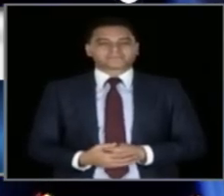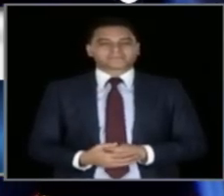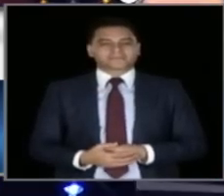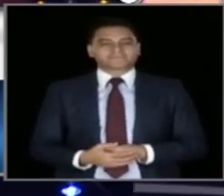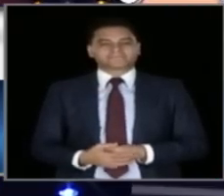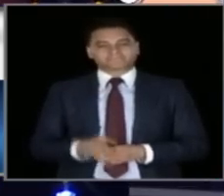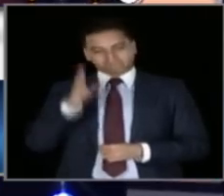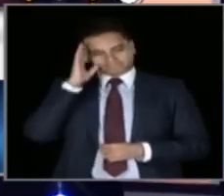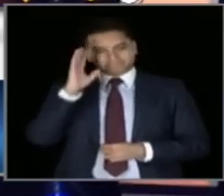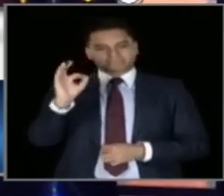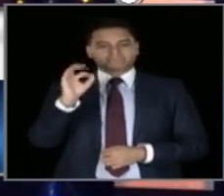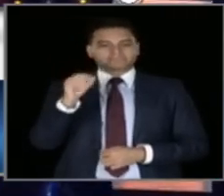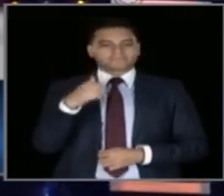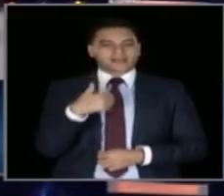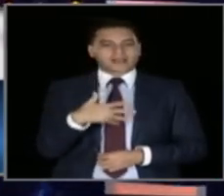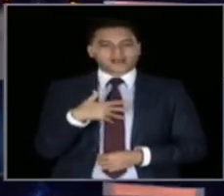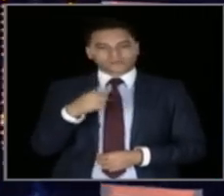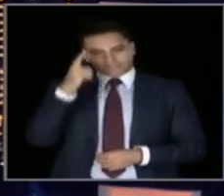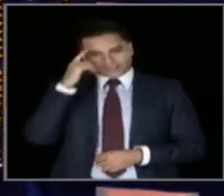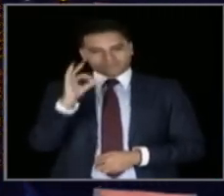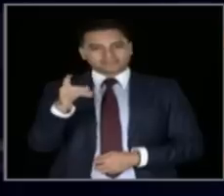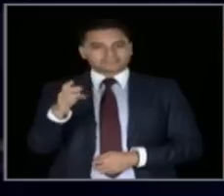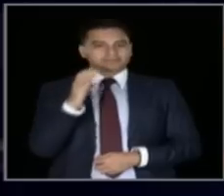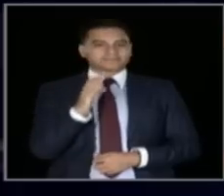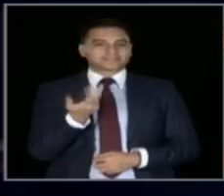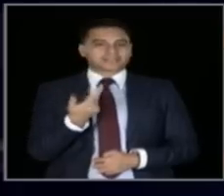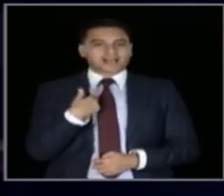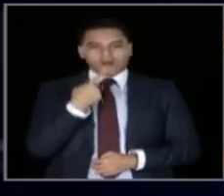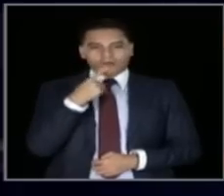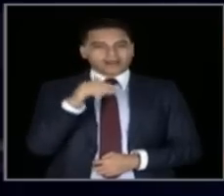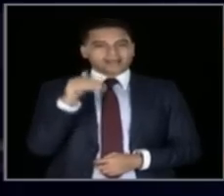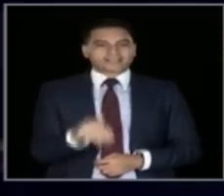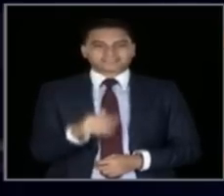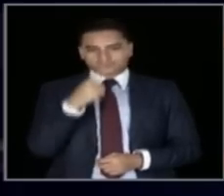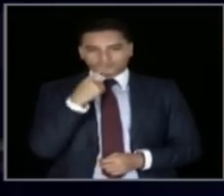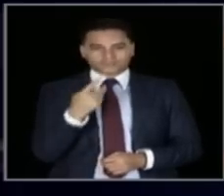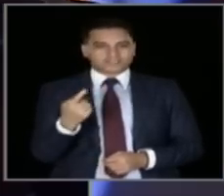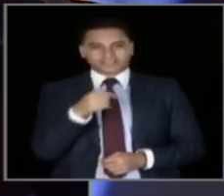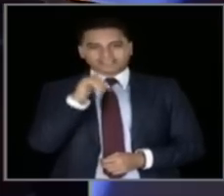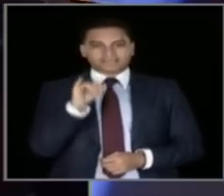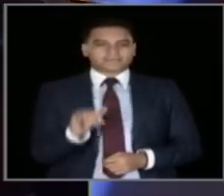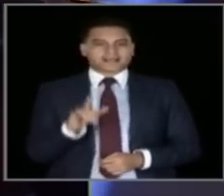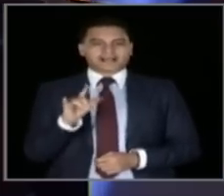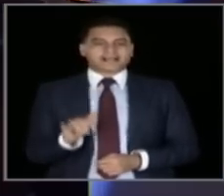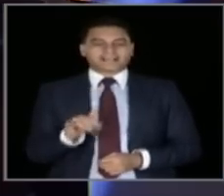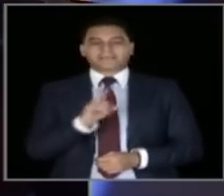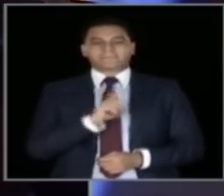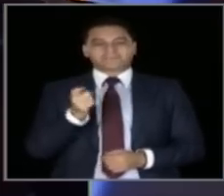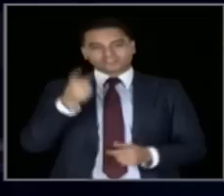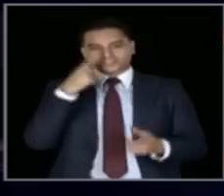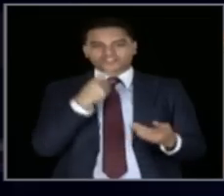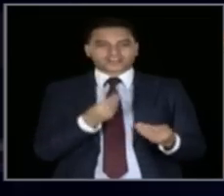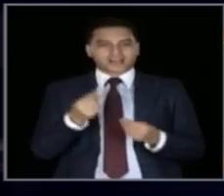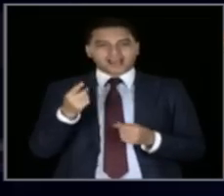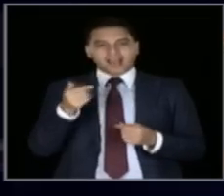جاوبتيها إزاي دي؟ أنا عايز أعرف جاوبتيها إزاي؟ أنا قلت أكيد هتروح على إيميلي برونتي. لا، إيميلي مش شاعرة،